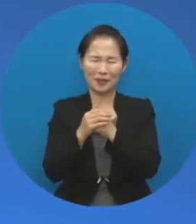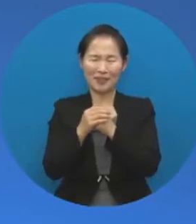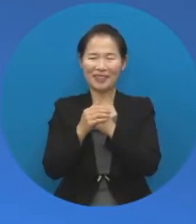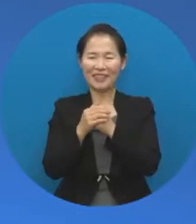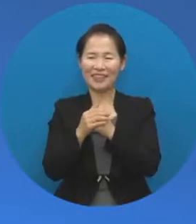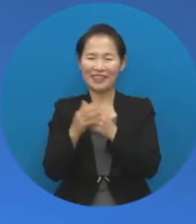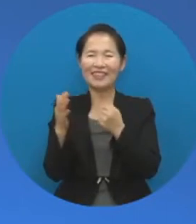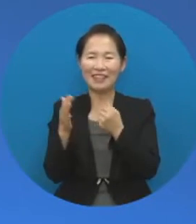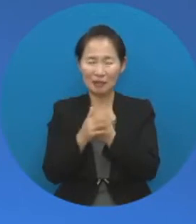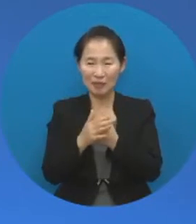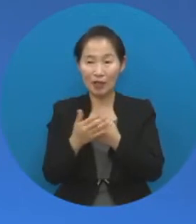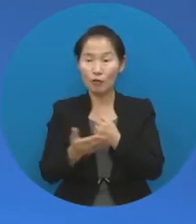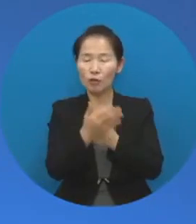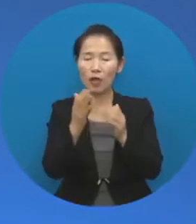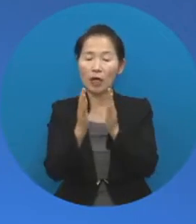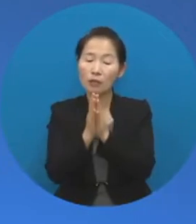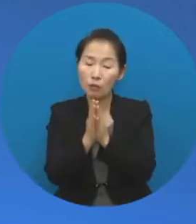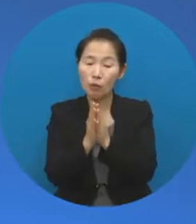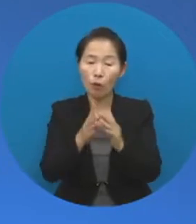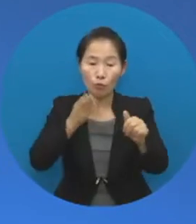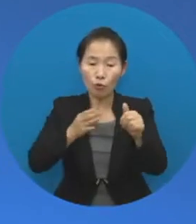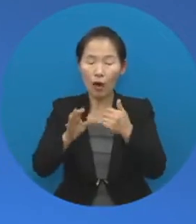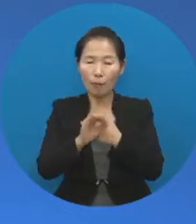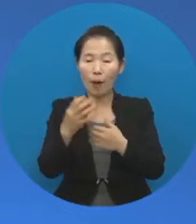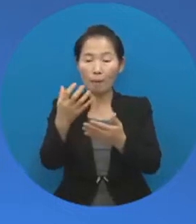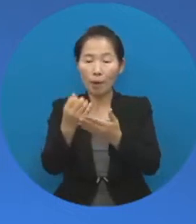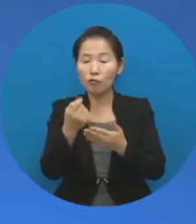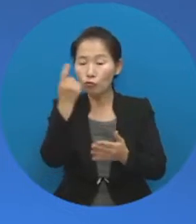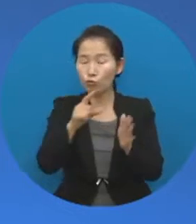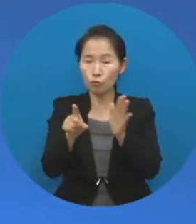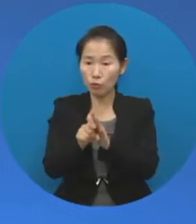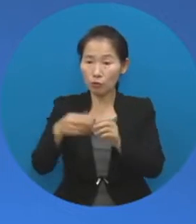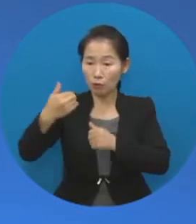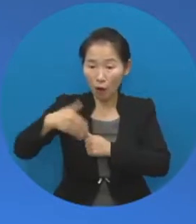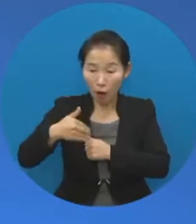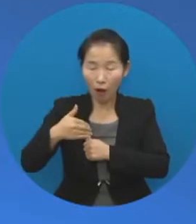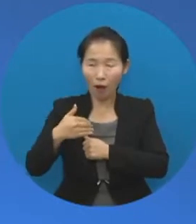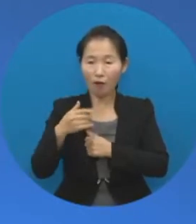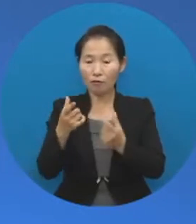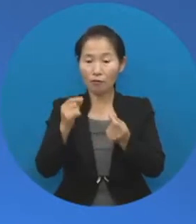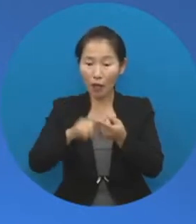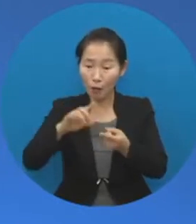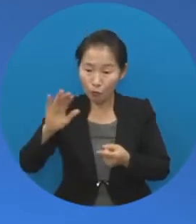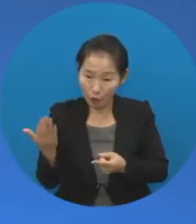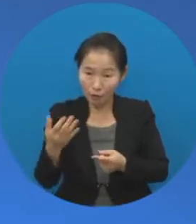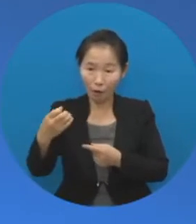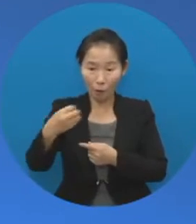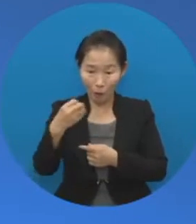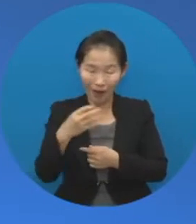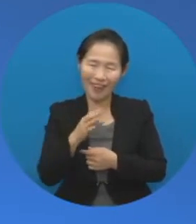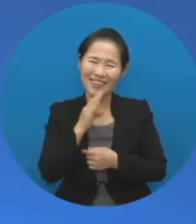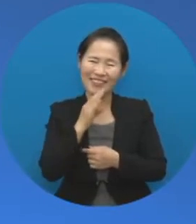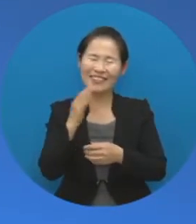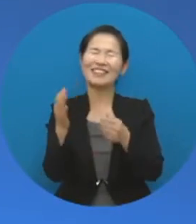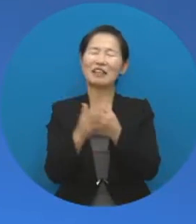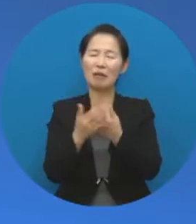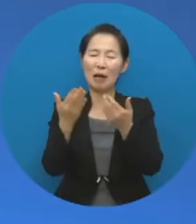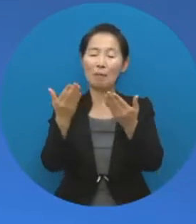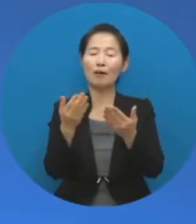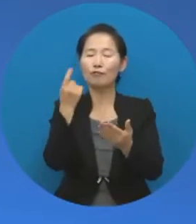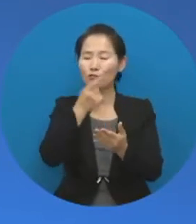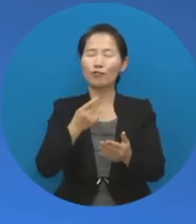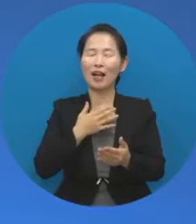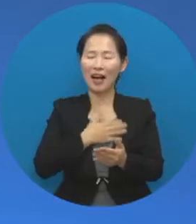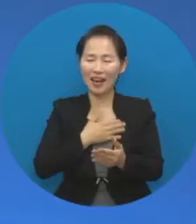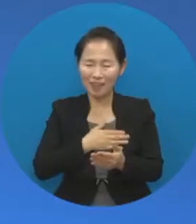이미 기도하고 구한 것은 받은 줄로 믿으라. 그리하면 그대로 되리라 하셨잖아요. 그렇죠? 그래서 이제 이미 배우자를